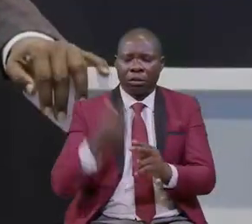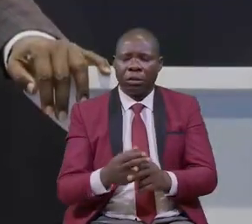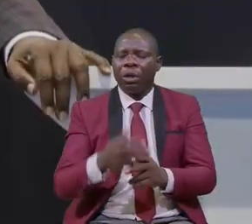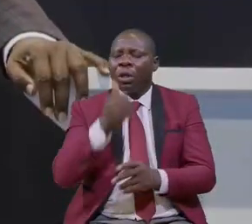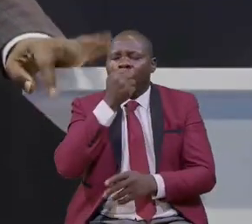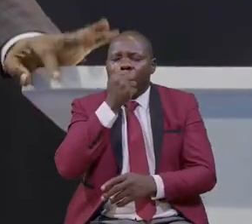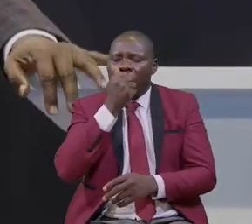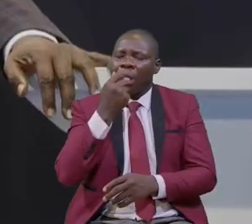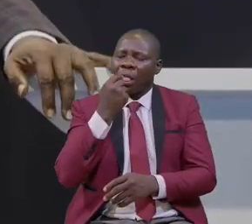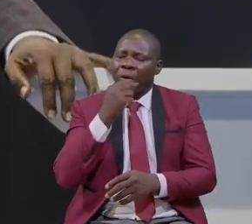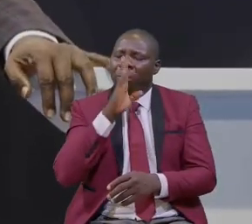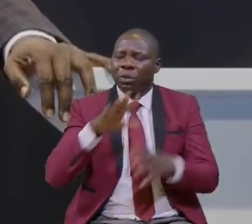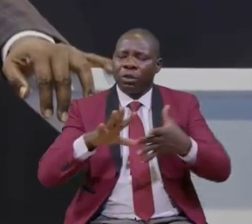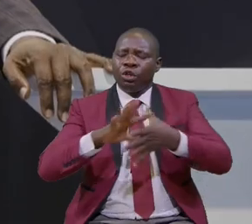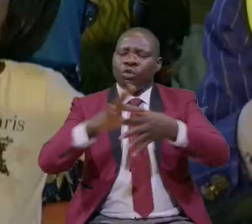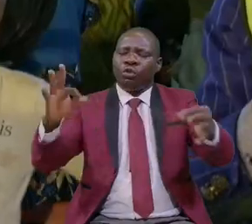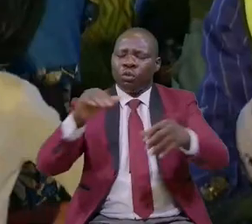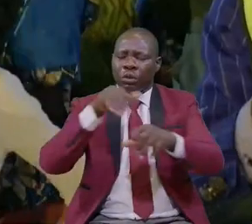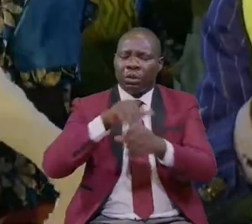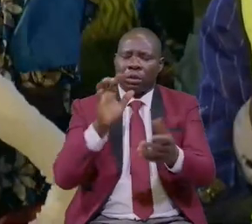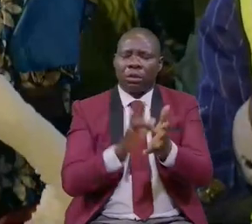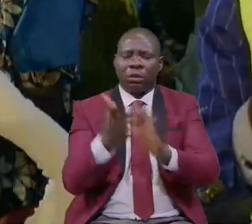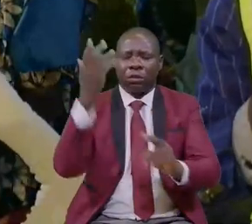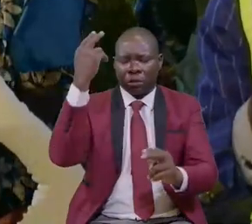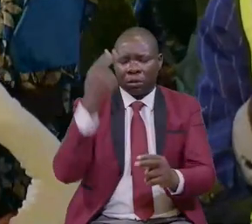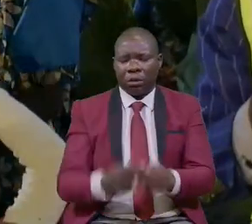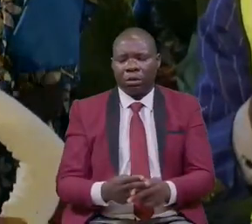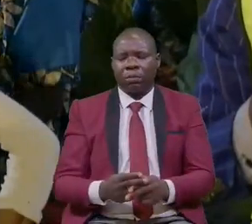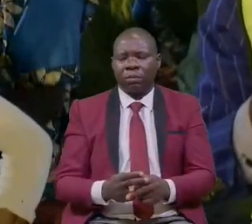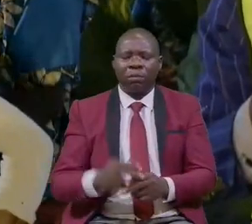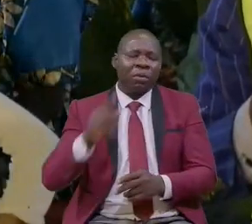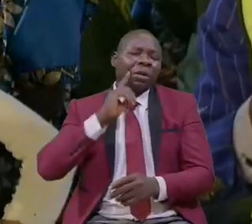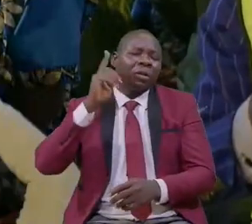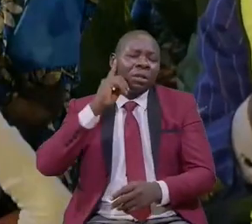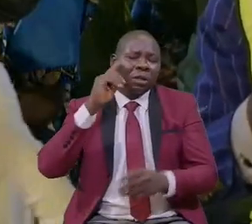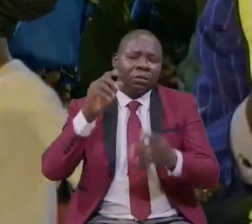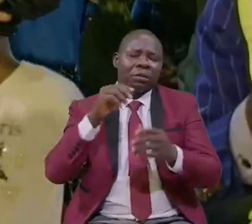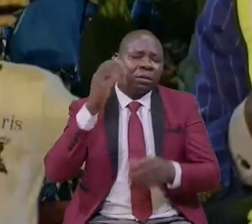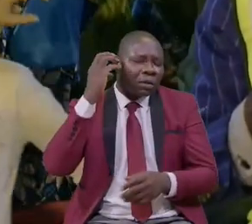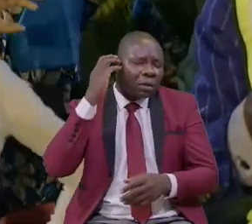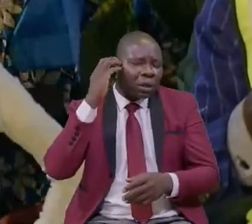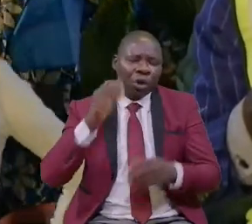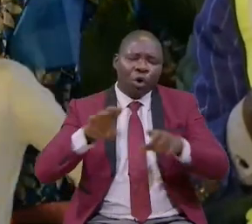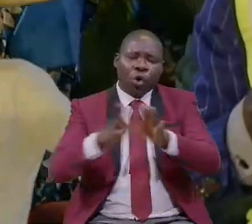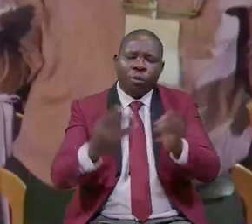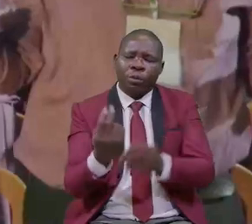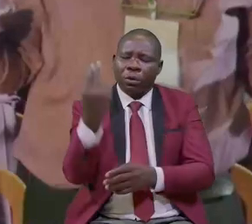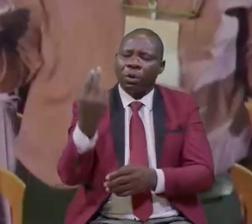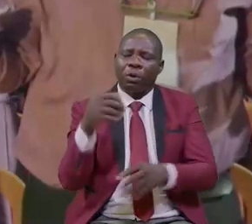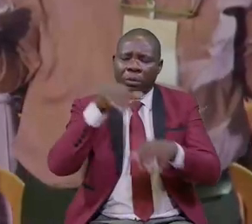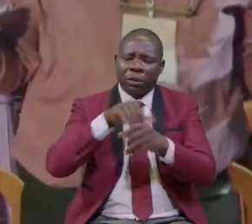Langue muette. Soyez déliés au nom de Jésus. Oreilles sourdes, soyez ouvertes au nom